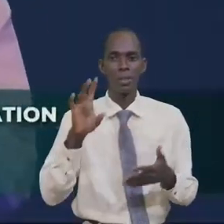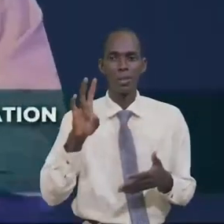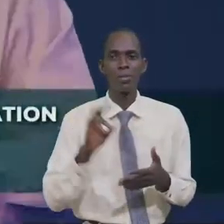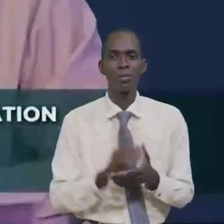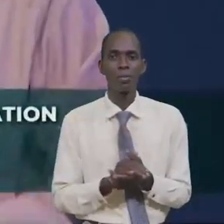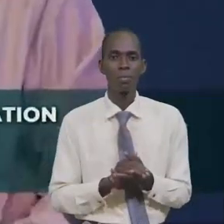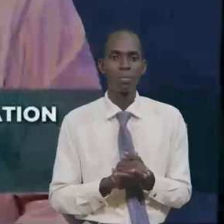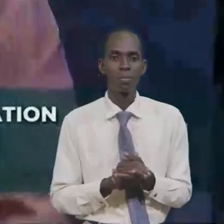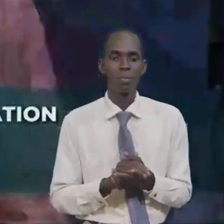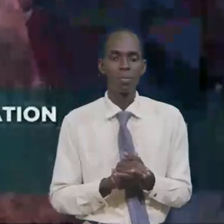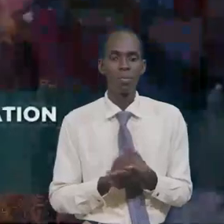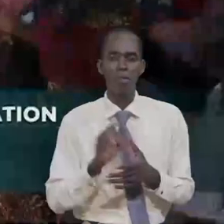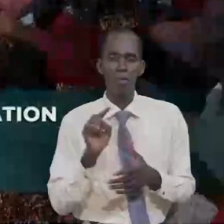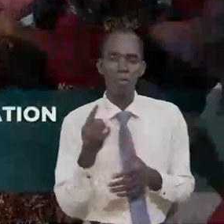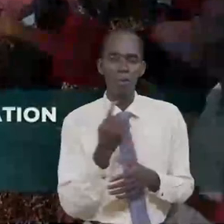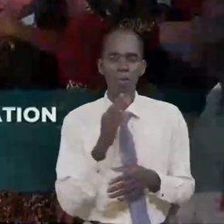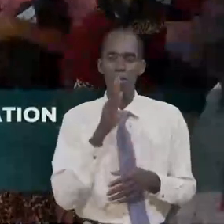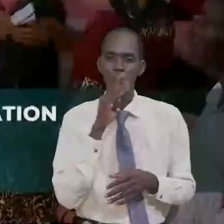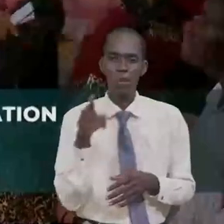José un 7